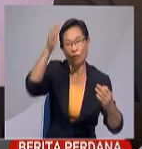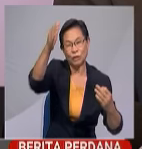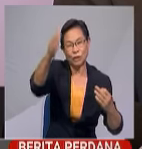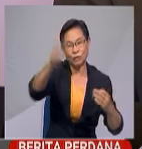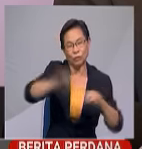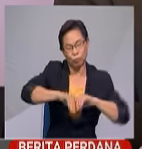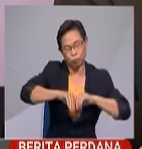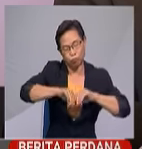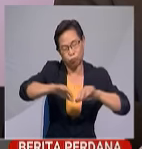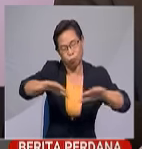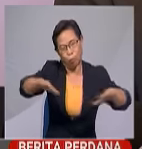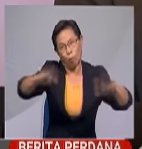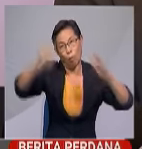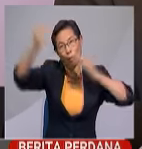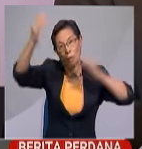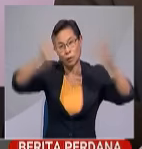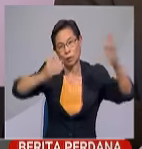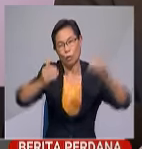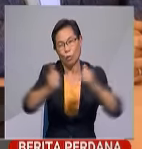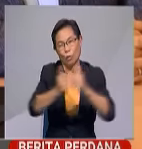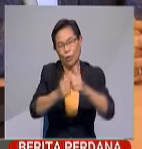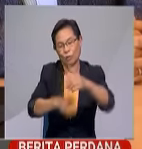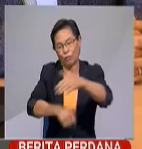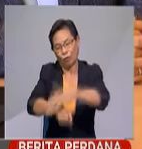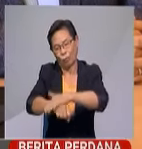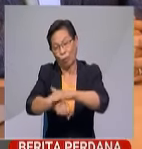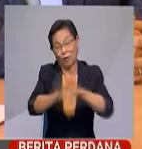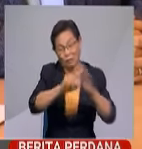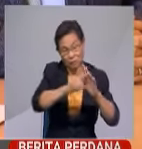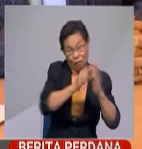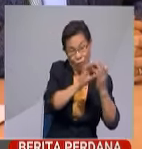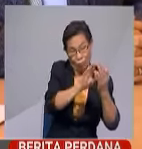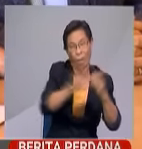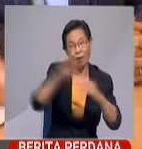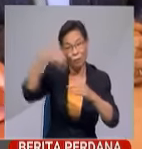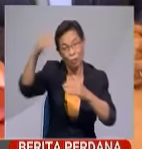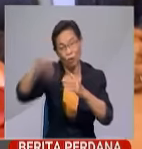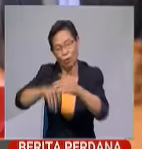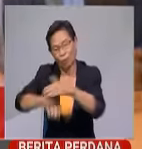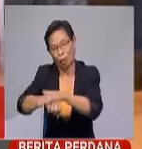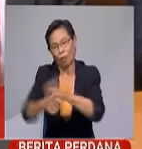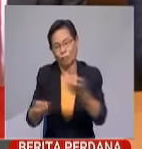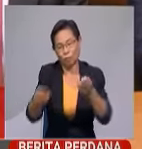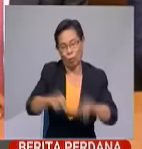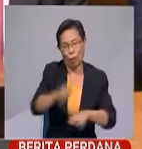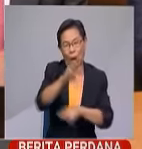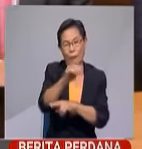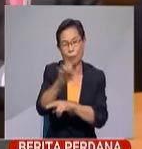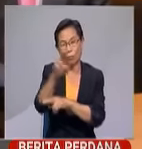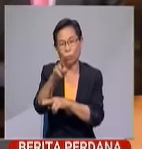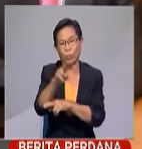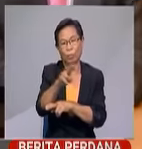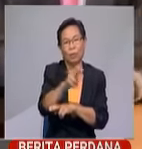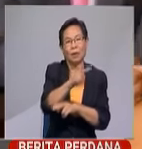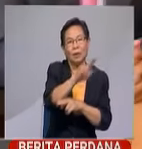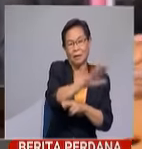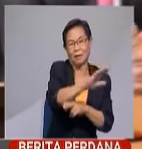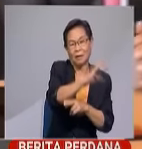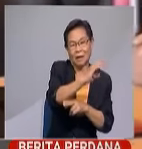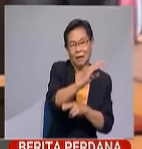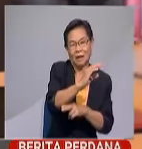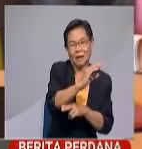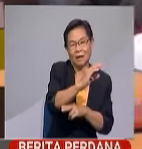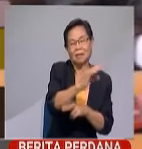can grow also in Malaysia with the football. Majlis mendatangani perjanjian persefahaman MOU antara Levante Union